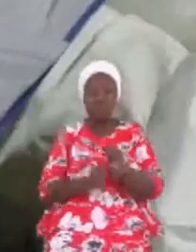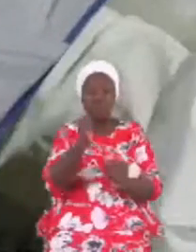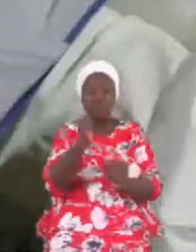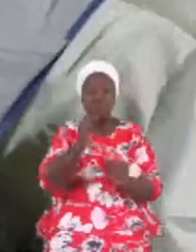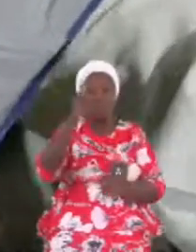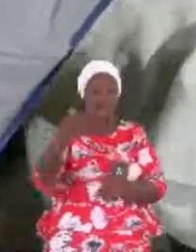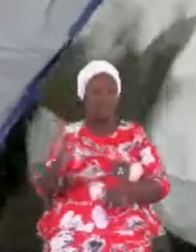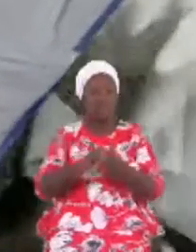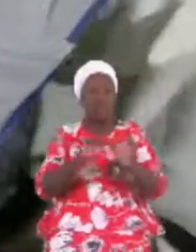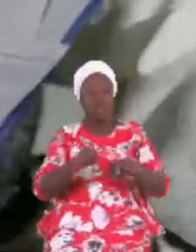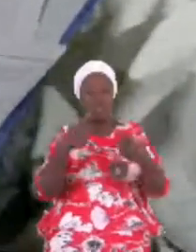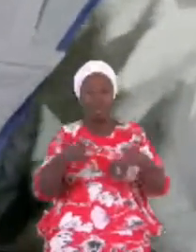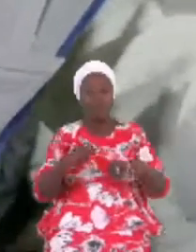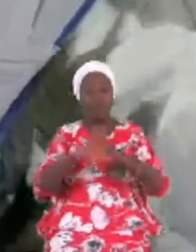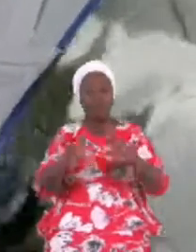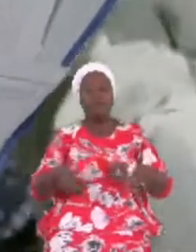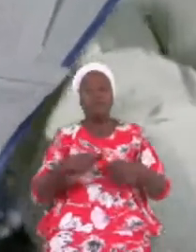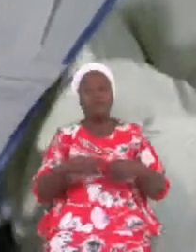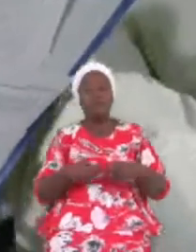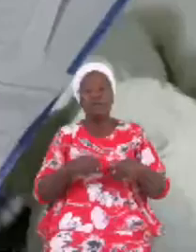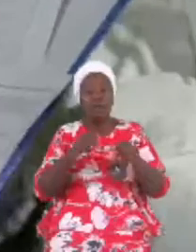chose que vous avez eue.